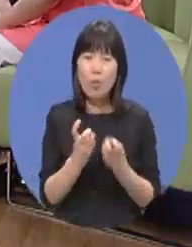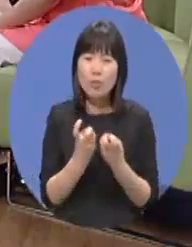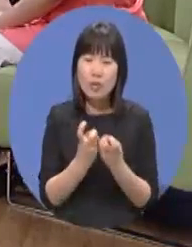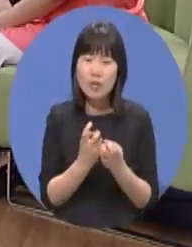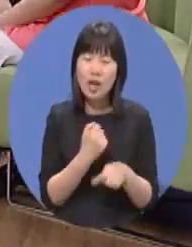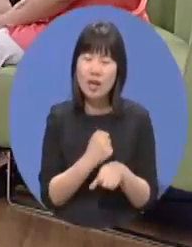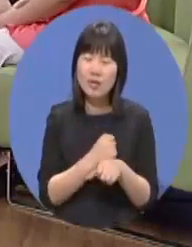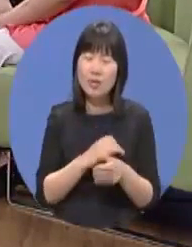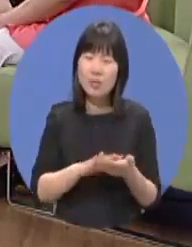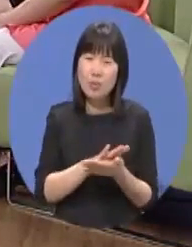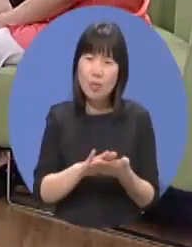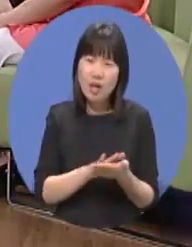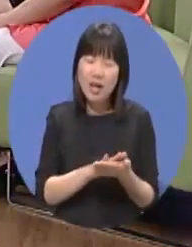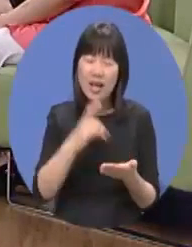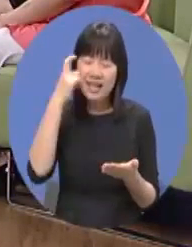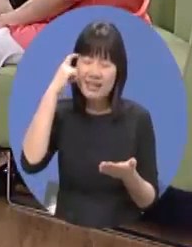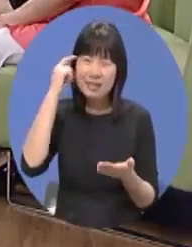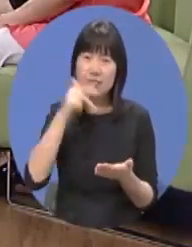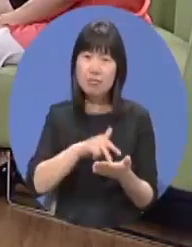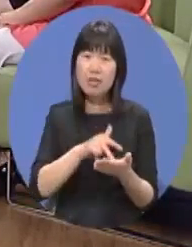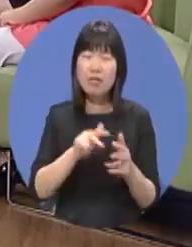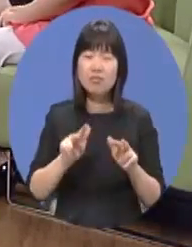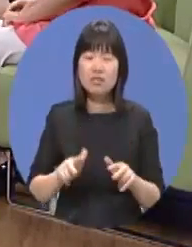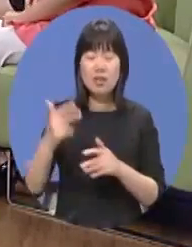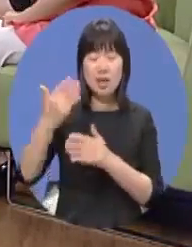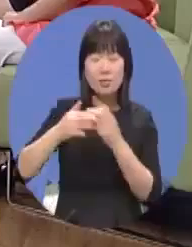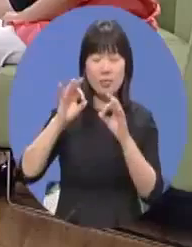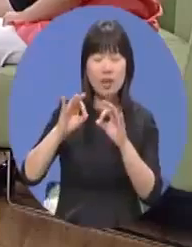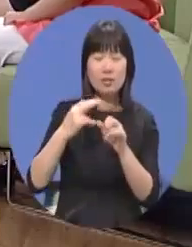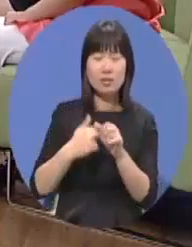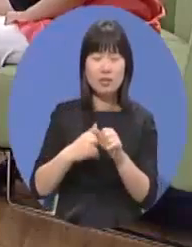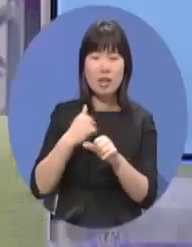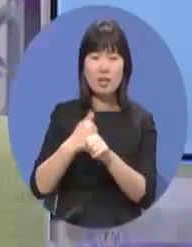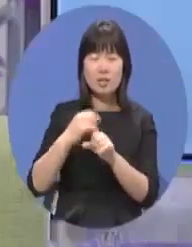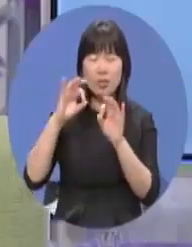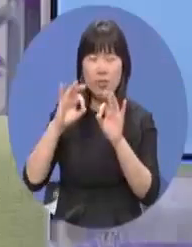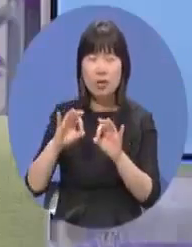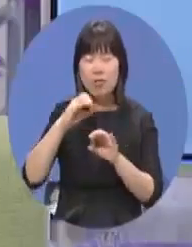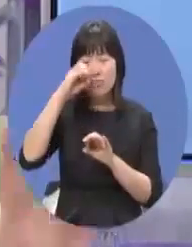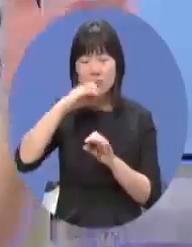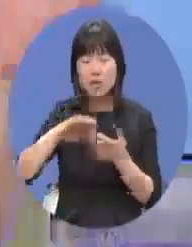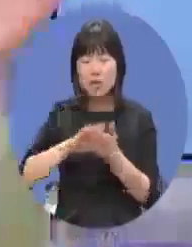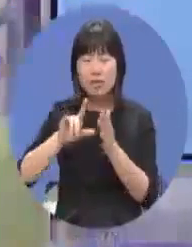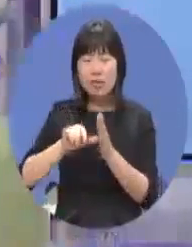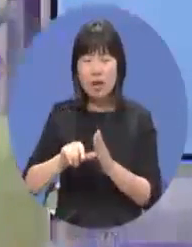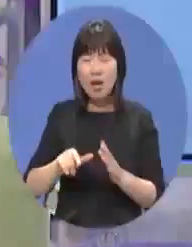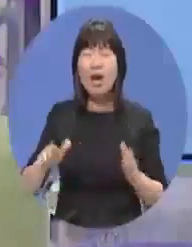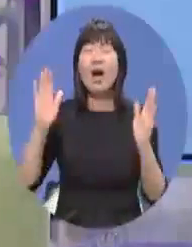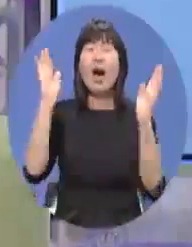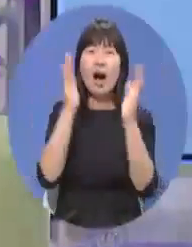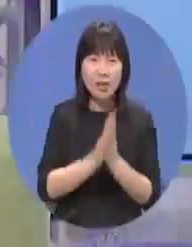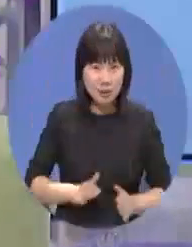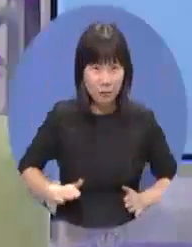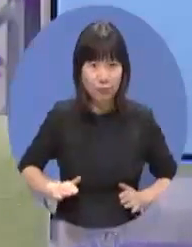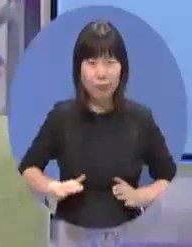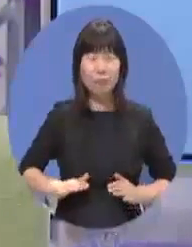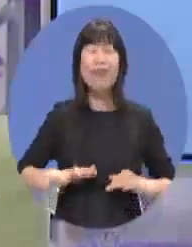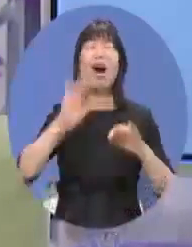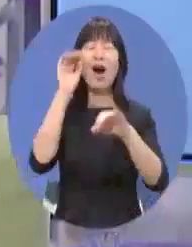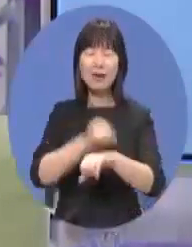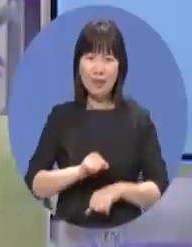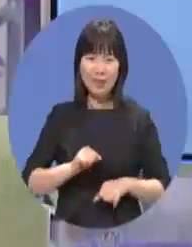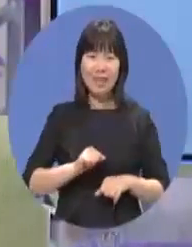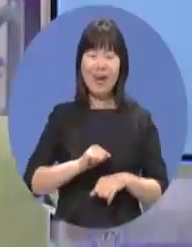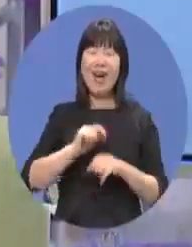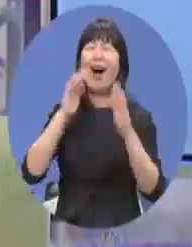어떻게 하고 놀아야 되나 뭐 그런 부분인데요. 지금 화면을 보니까 선생님 하시는 걸 보면 그냥 애들이 놀때 맞장구를 잘 고수처럼 그렇죠. 잘 쳐주고